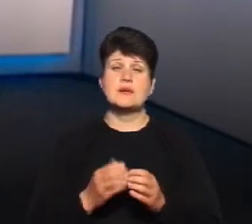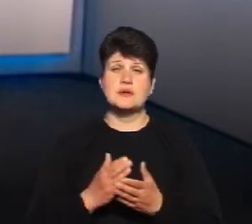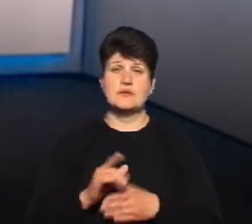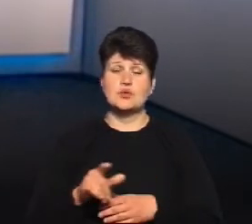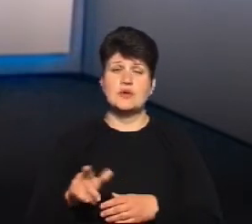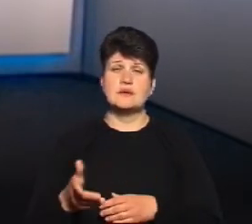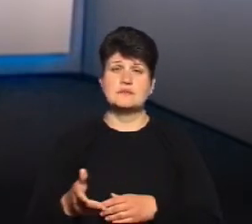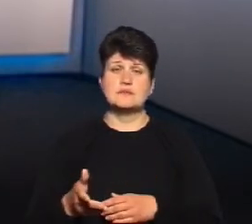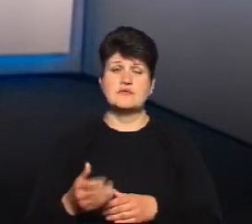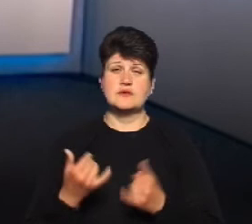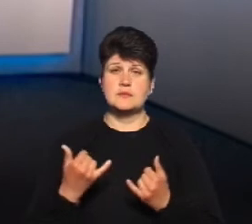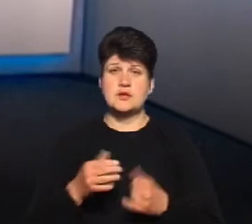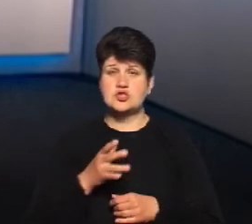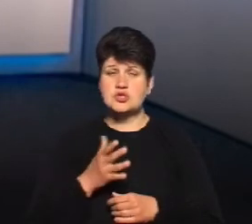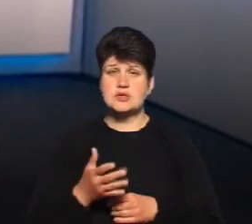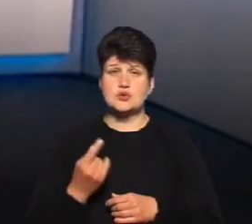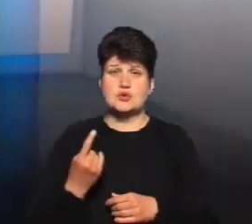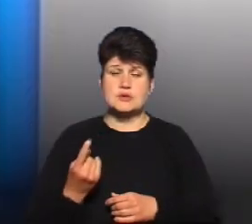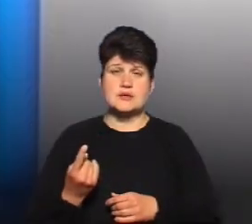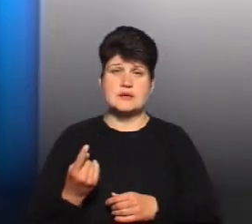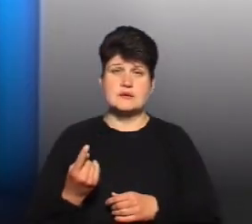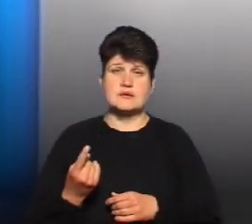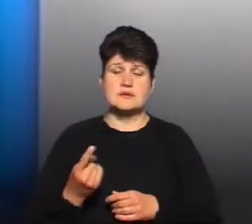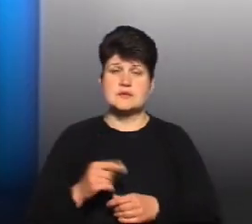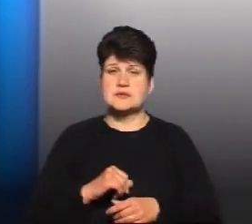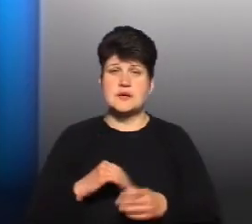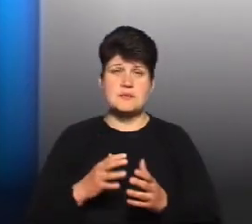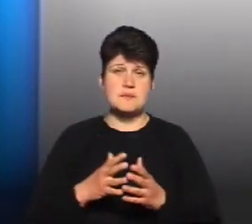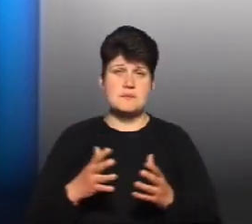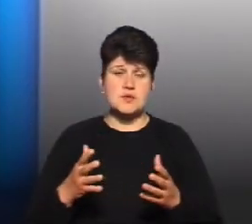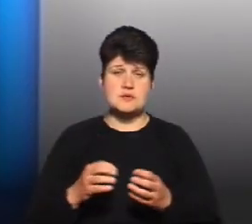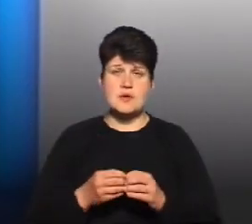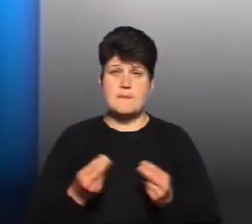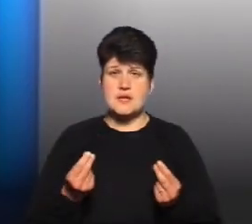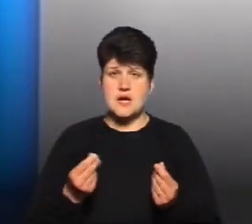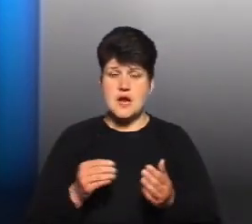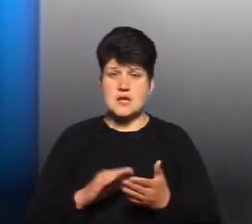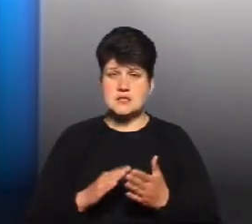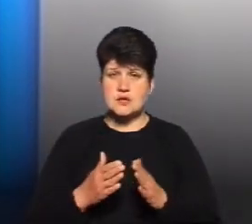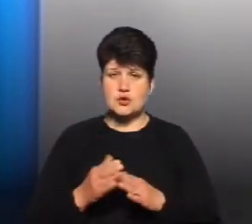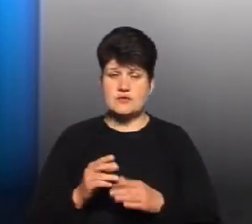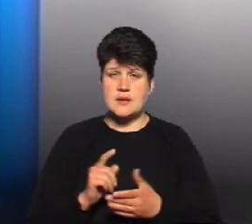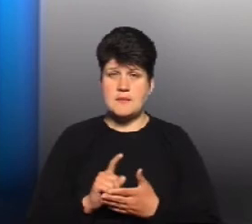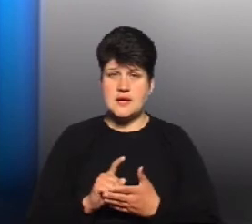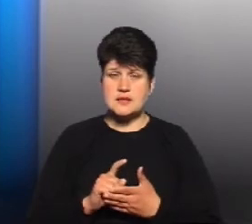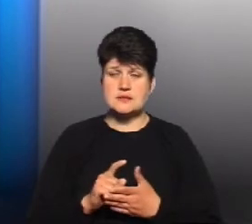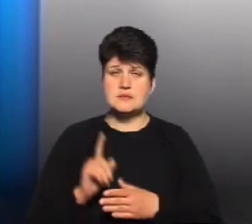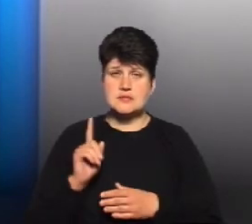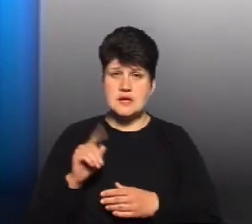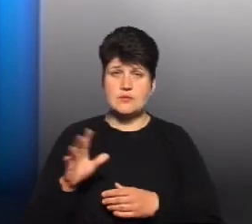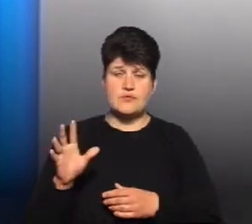в теперішній час одне з таких самих більших їхніх, це матеріальне становище на пенсії, бо ж знаємо всі, що